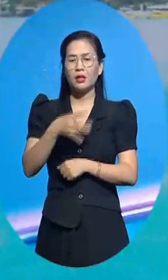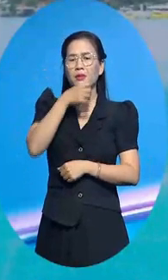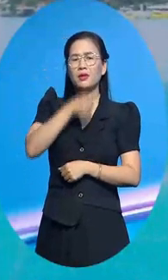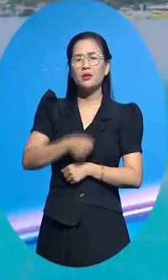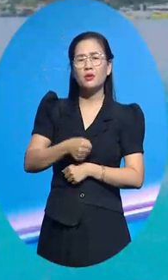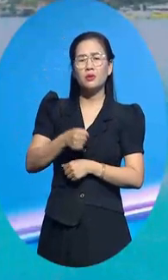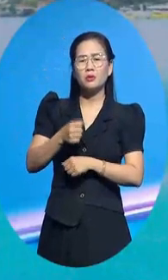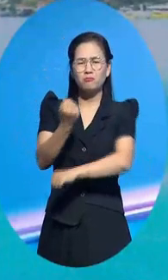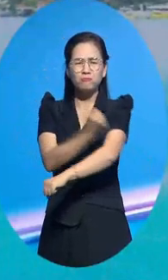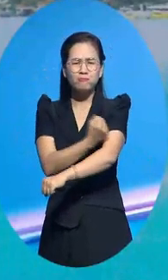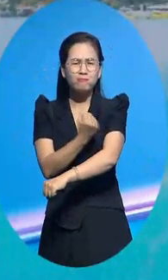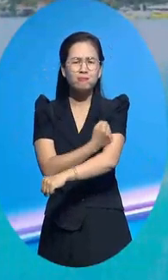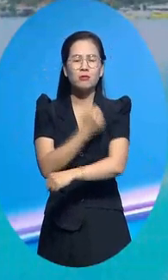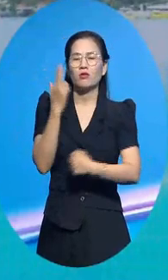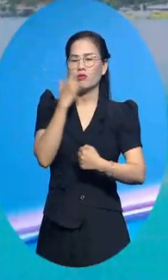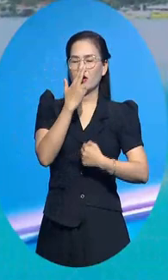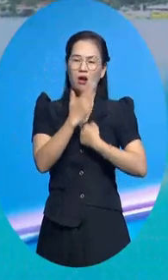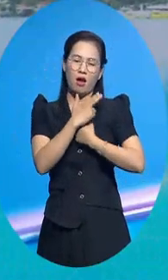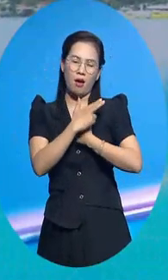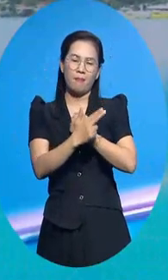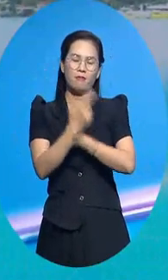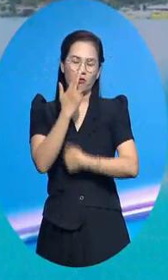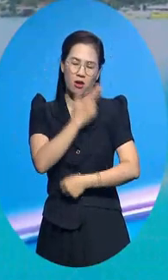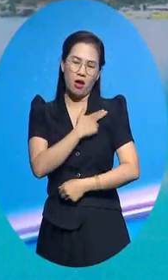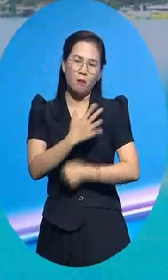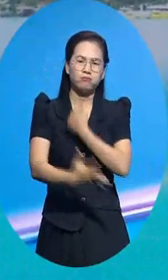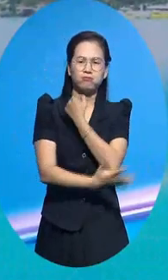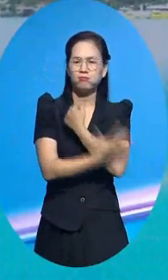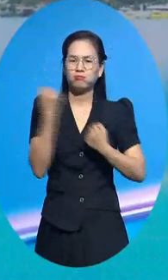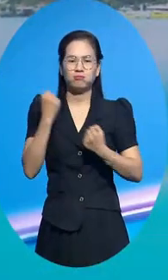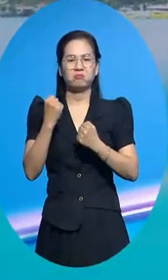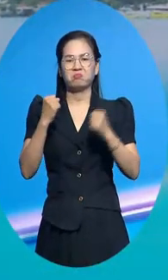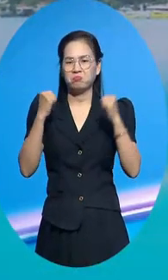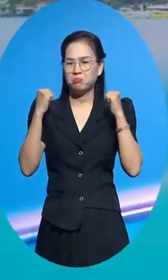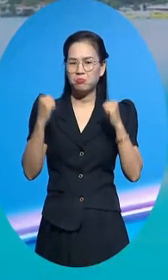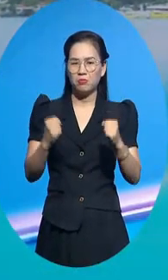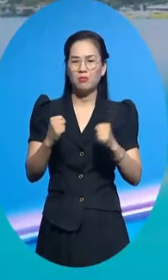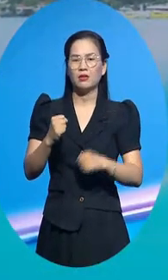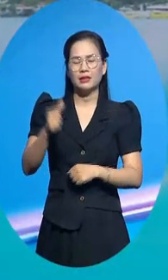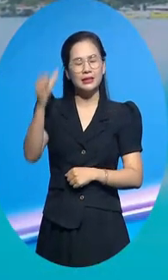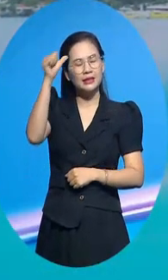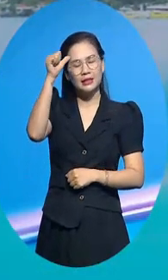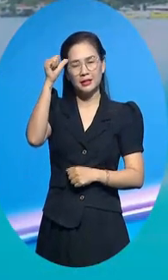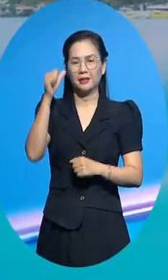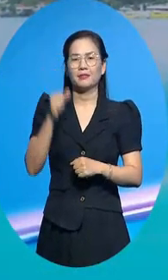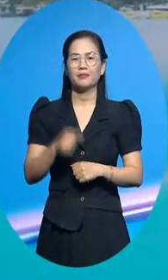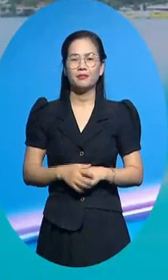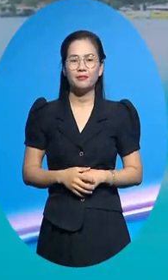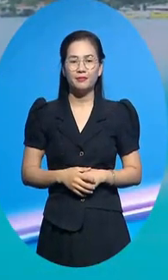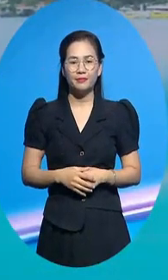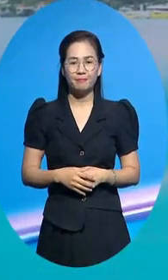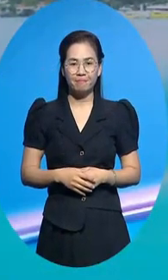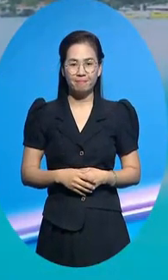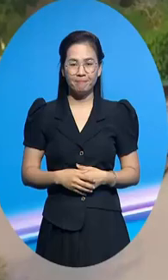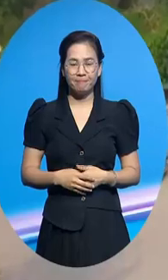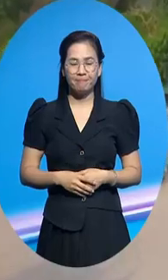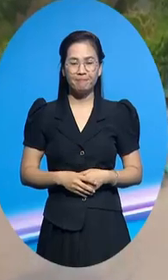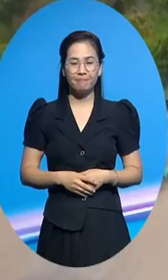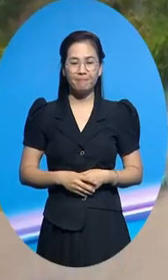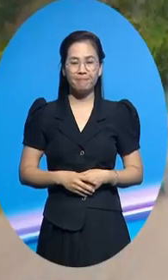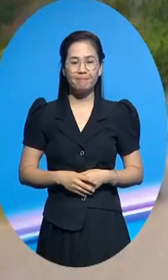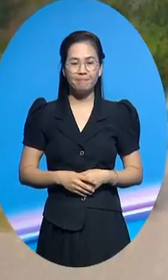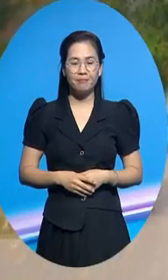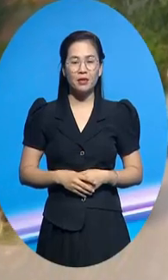Nam, góp phần vào cuộc đấu tranh chung của các dân tộc vì hòa bình, độc lập, dân chủ và tiến bộ xã hội.